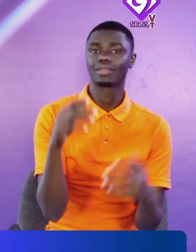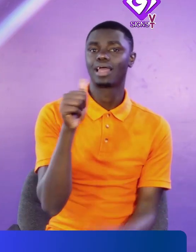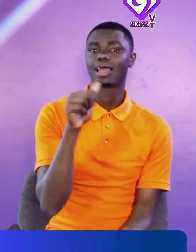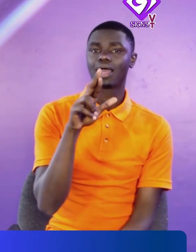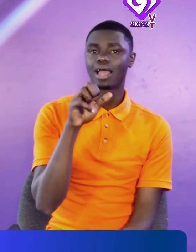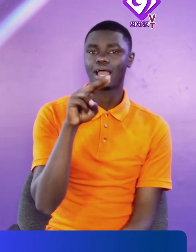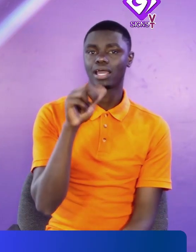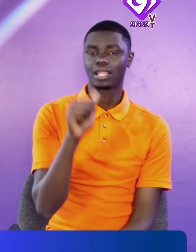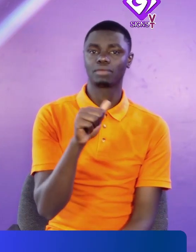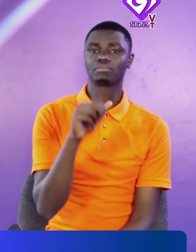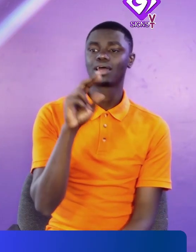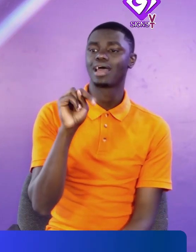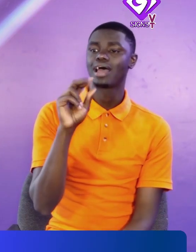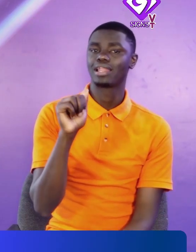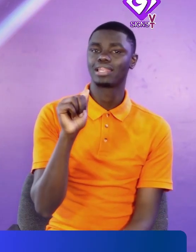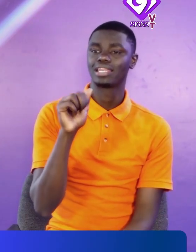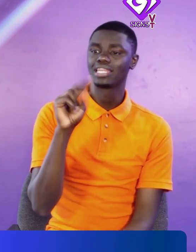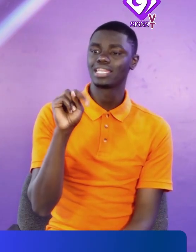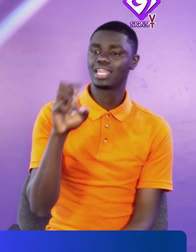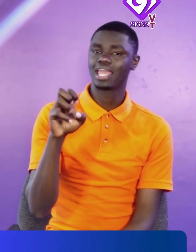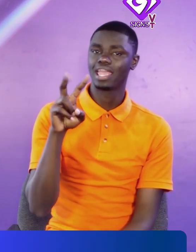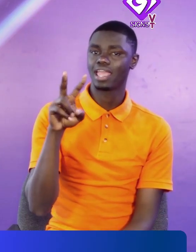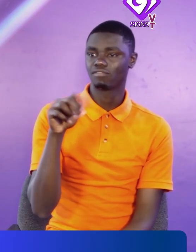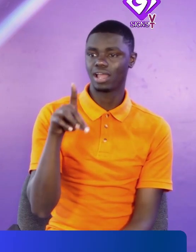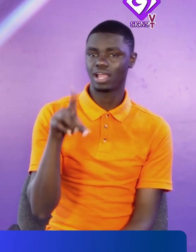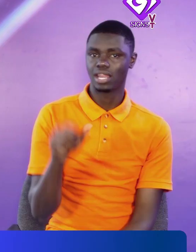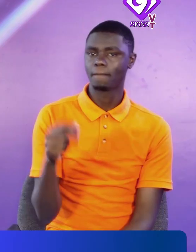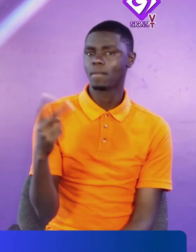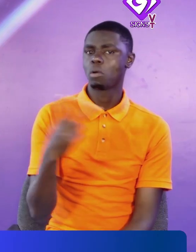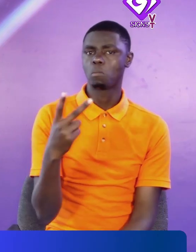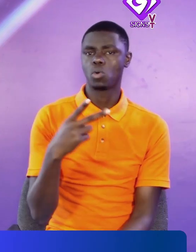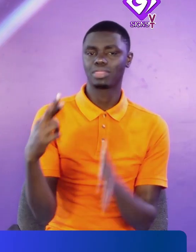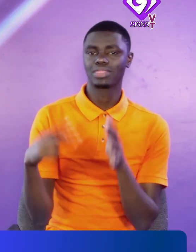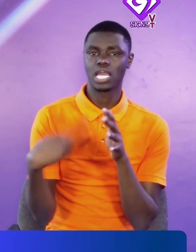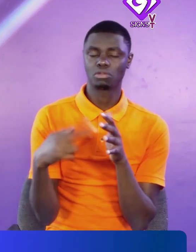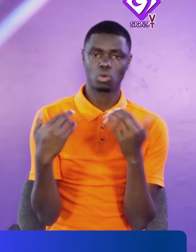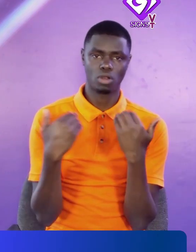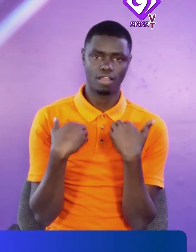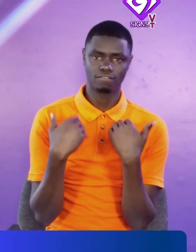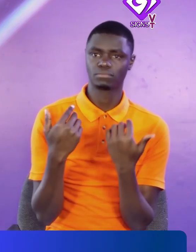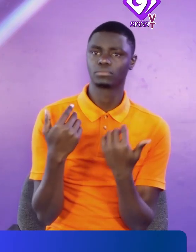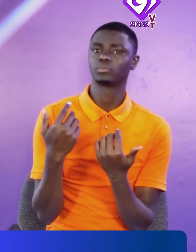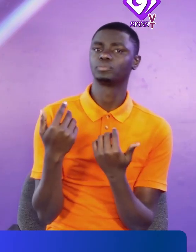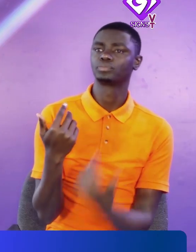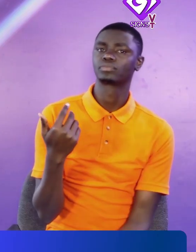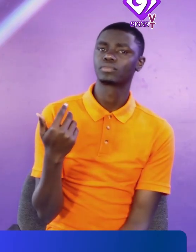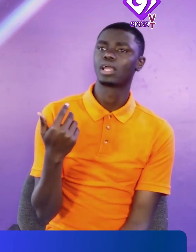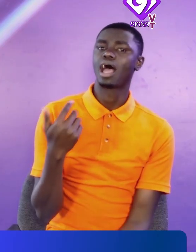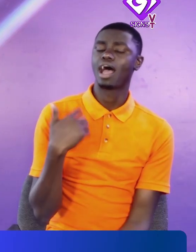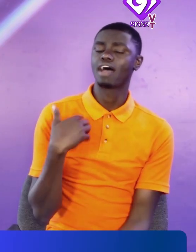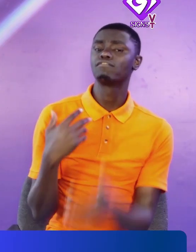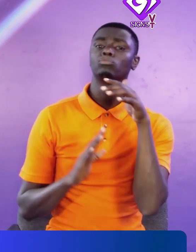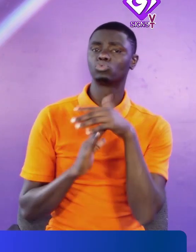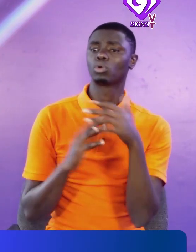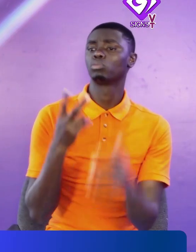Nevada. Hao wapiganaji wako na rekodi kama zifuatazo. Magomed Ankalaev ako na 20